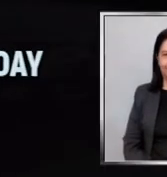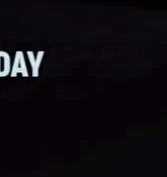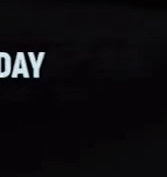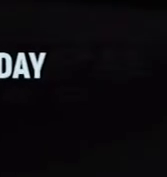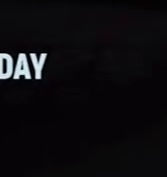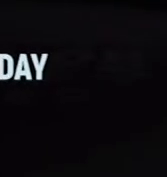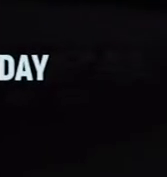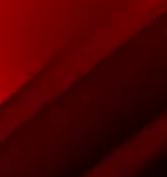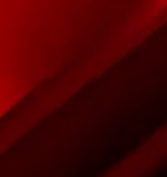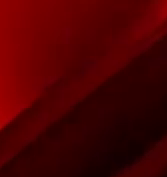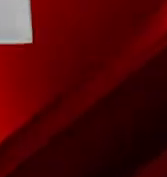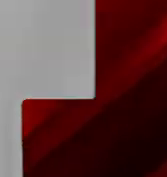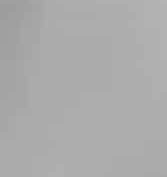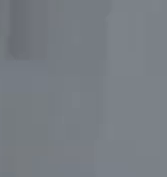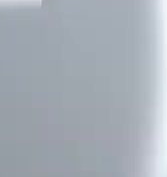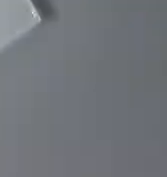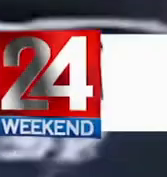oras.